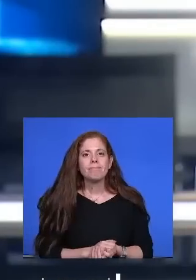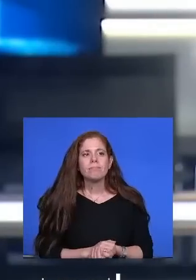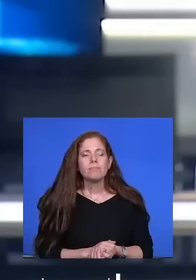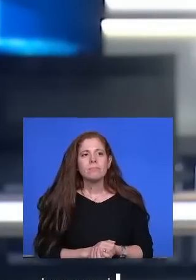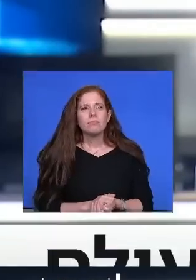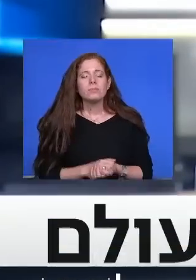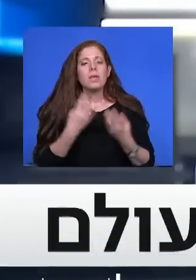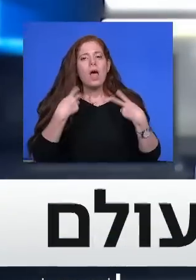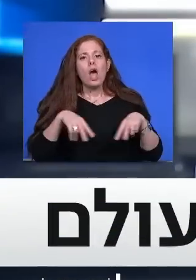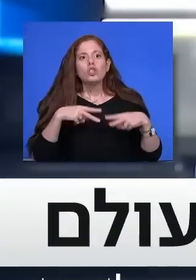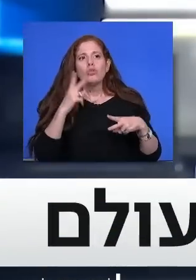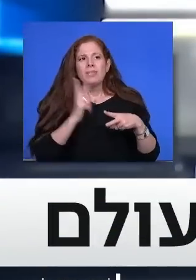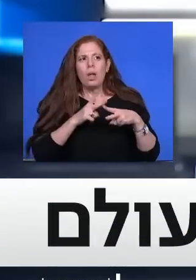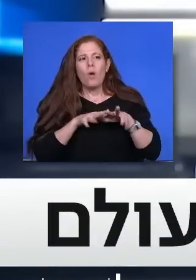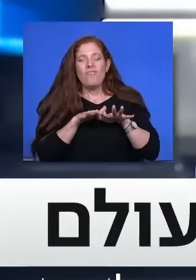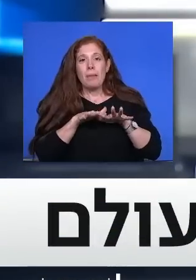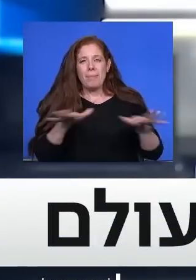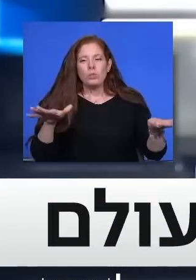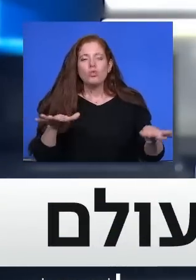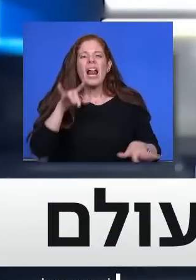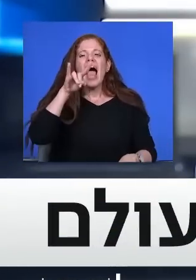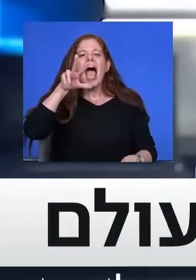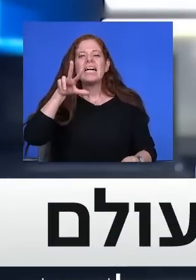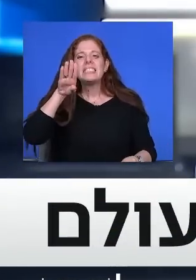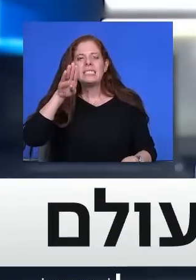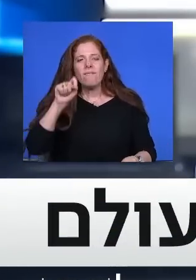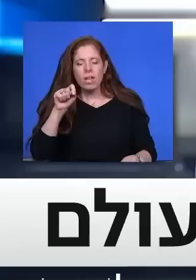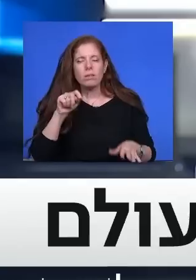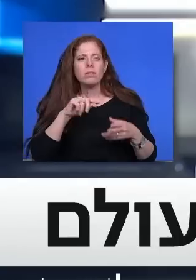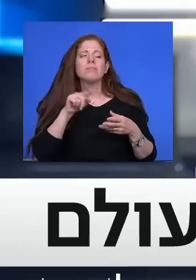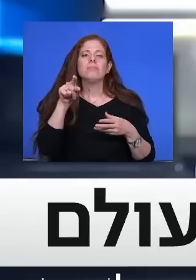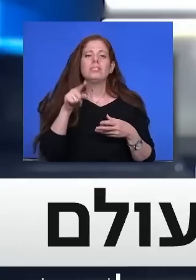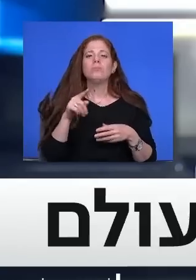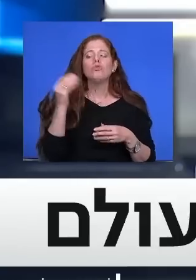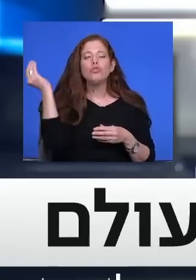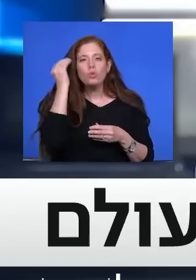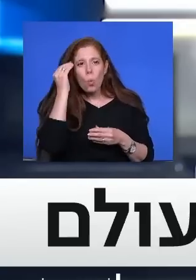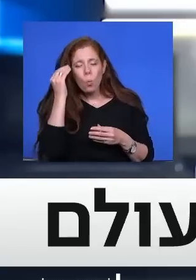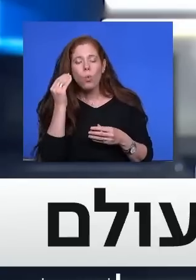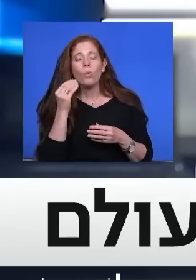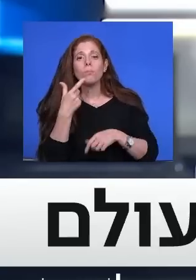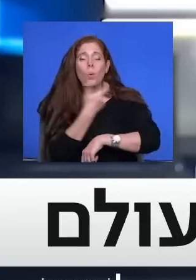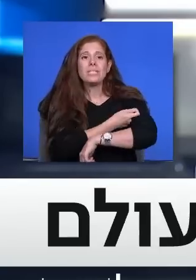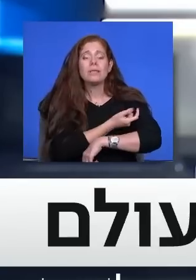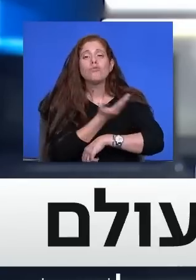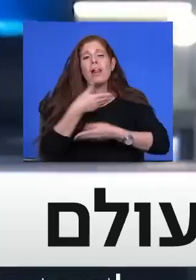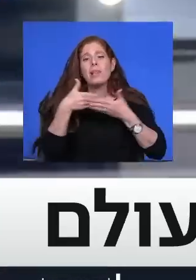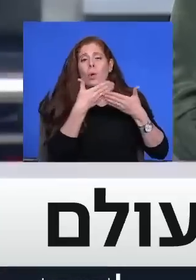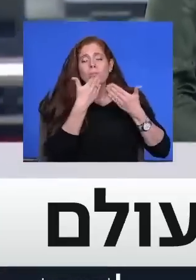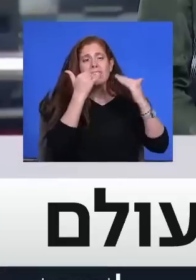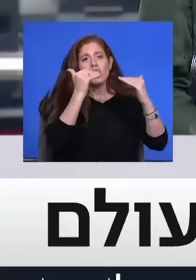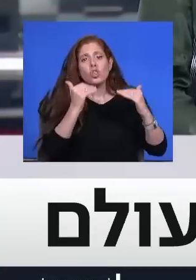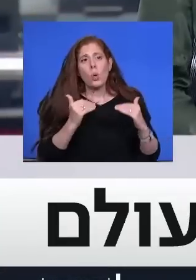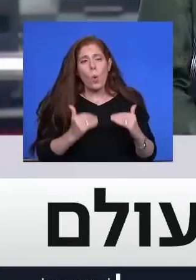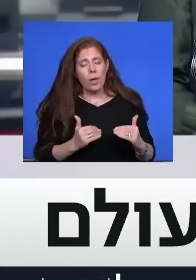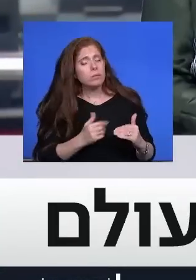חשש מתחלואה ומהתפרצות של חצבת בישראל, עם שיעור מחוסנים אצל תינוקות שהולך ויורד באופן ברור, כתידור ראש תחום